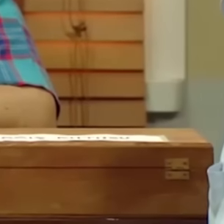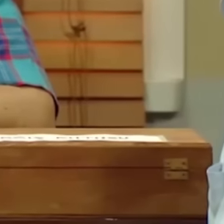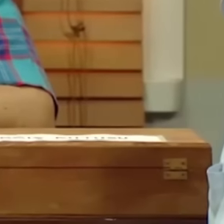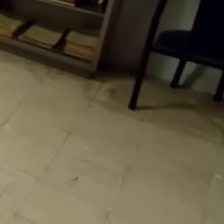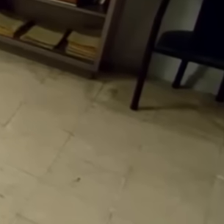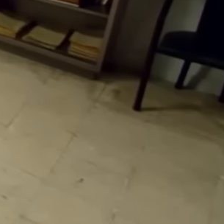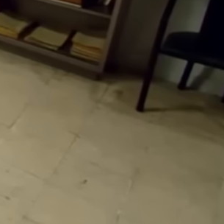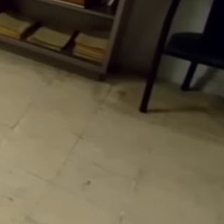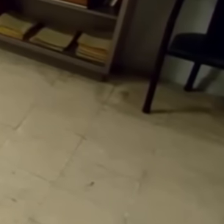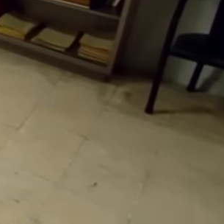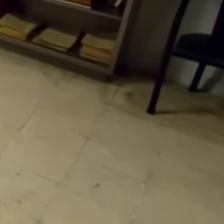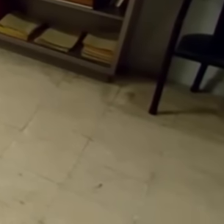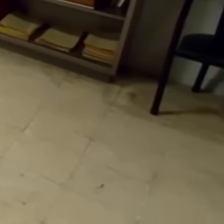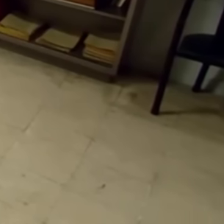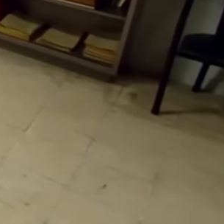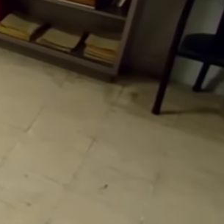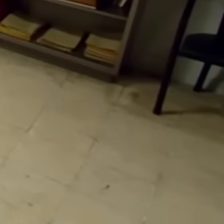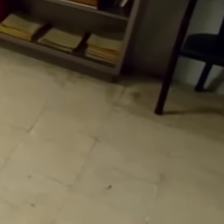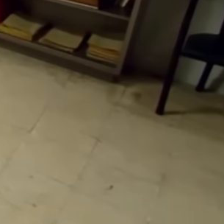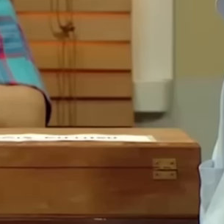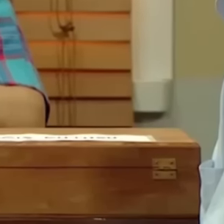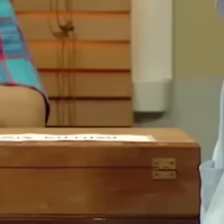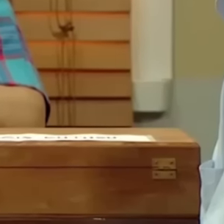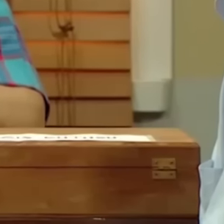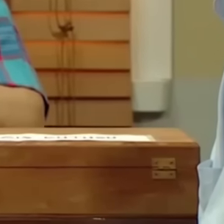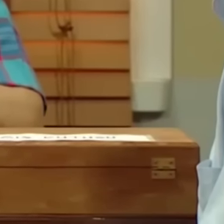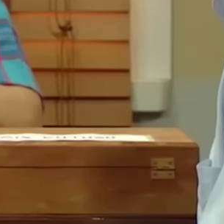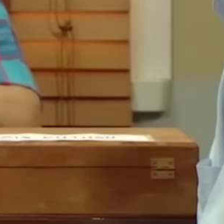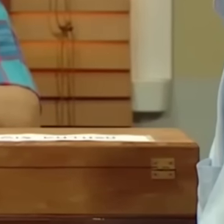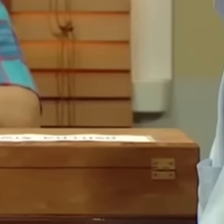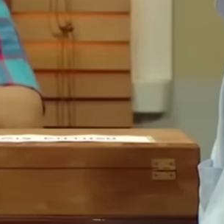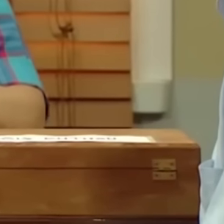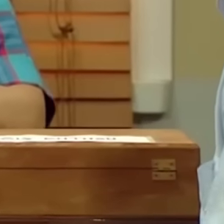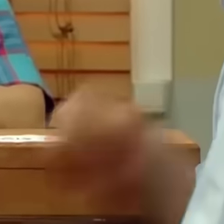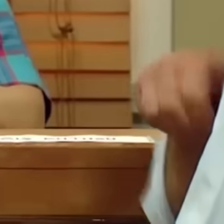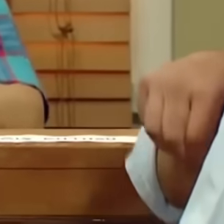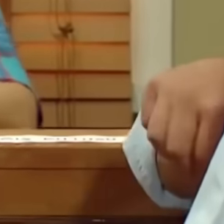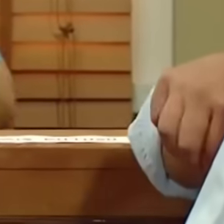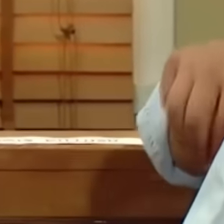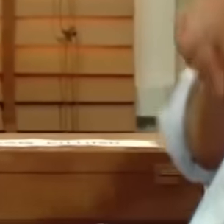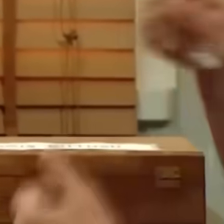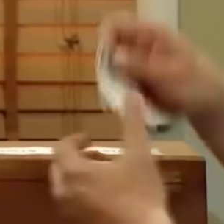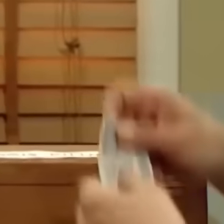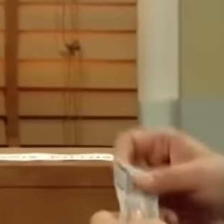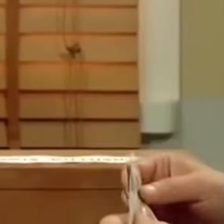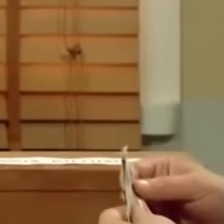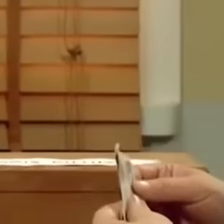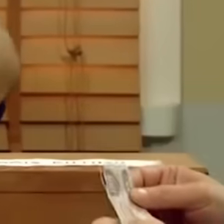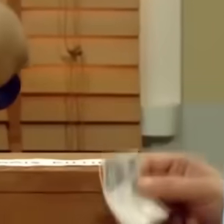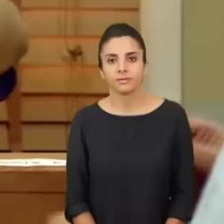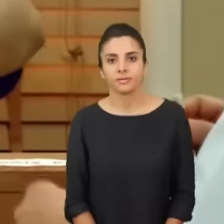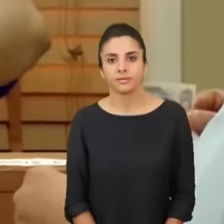Fehmi Muhtarlık'ta. Belge doldurduğu sırada Ali karşısında oturuyor. Fehmi belgeyi mühürleyince Ali cebinden para